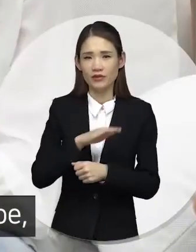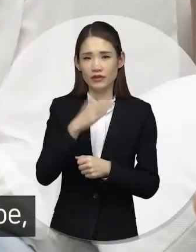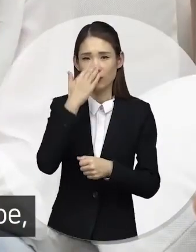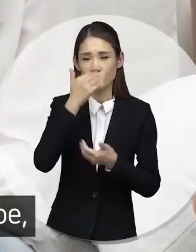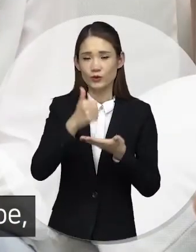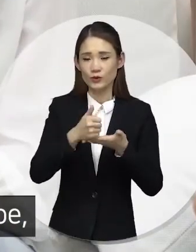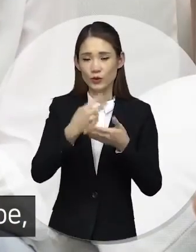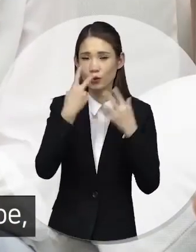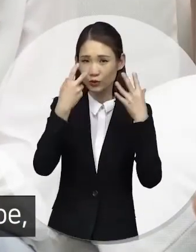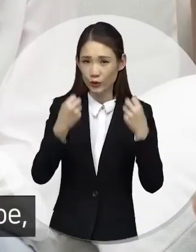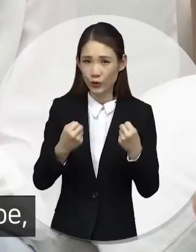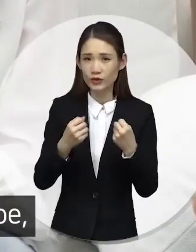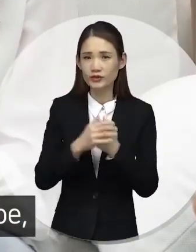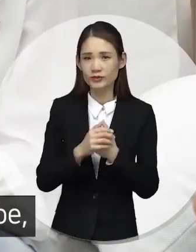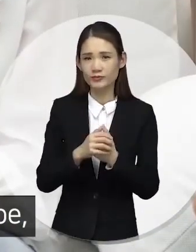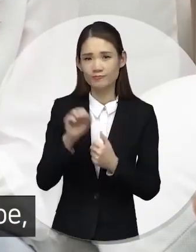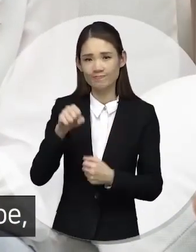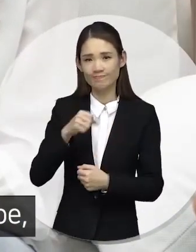우리들의 존재가